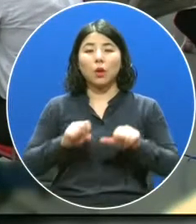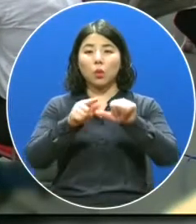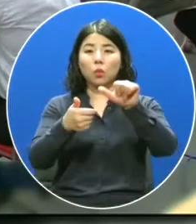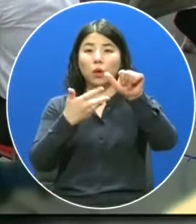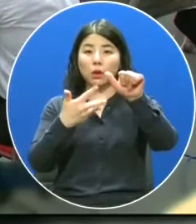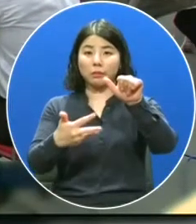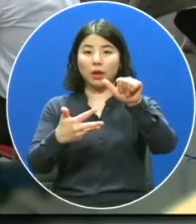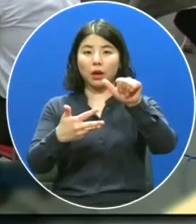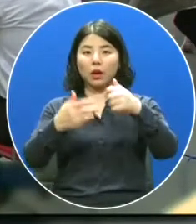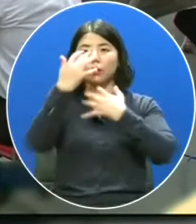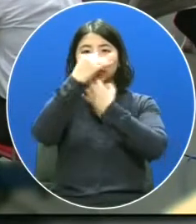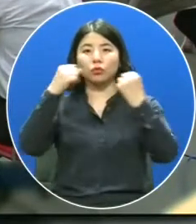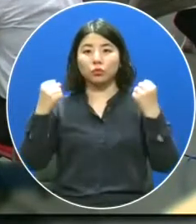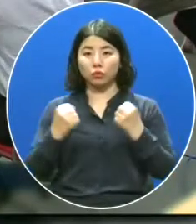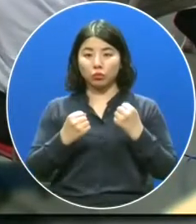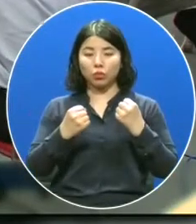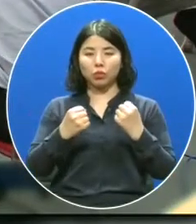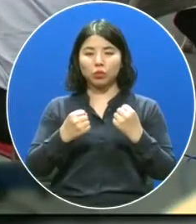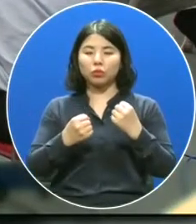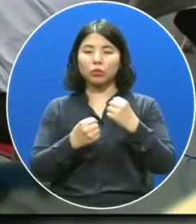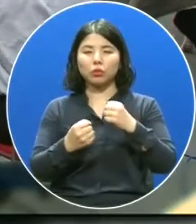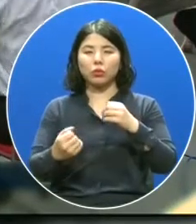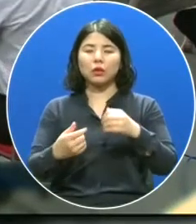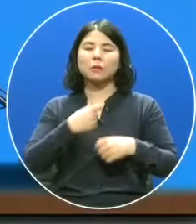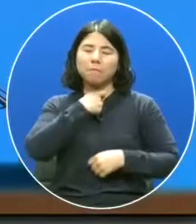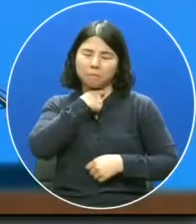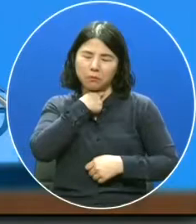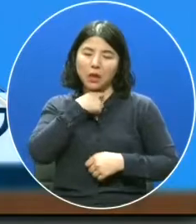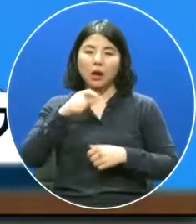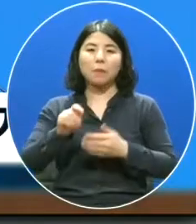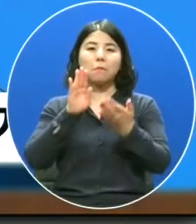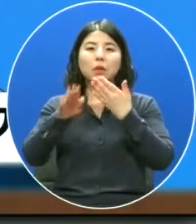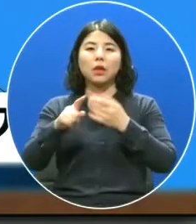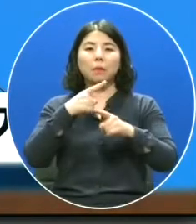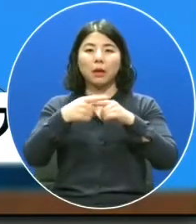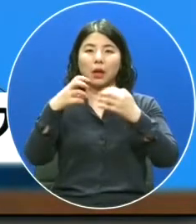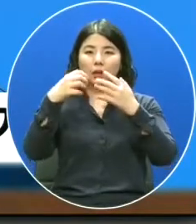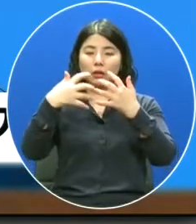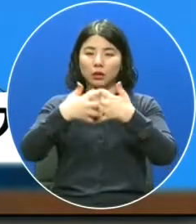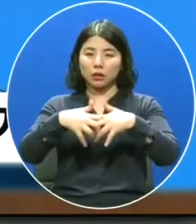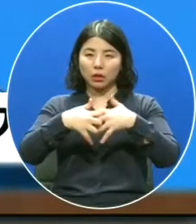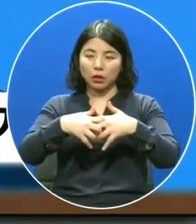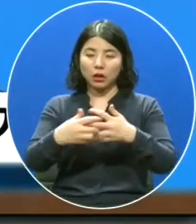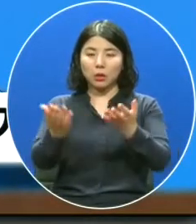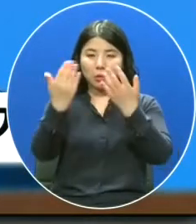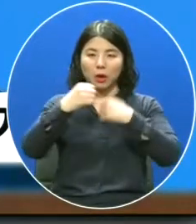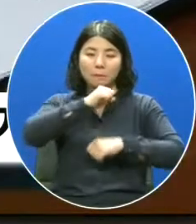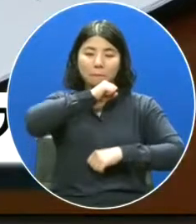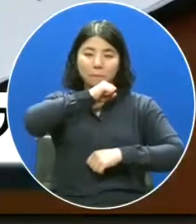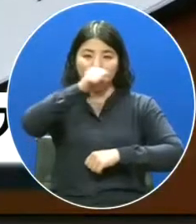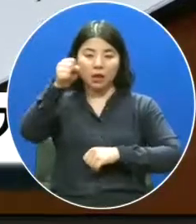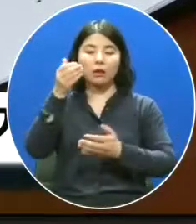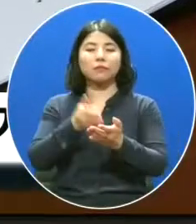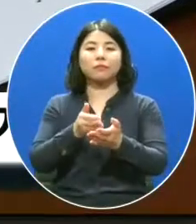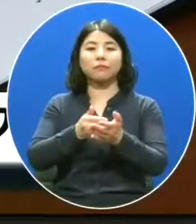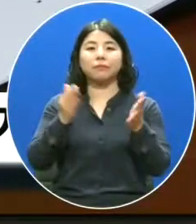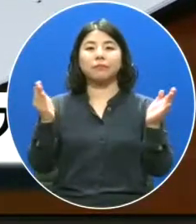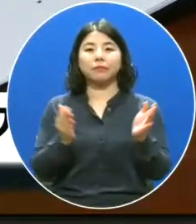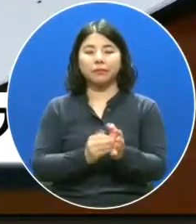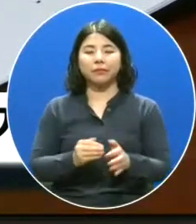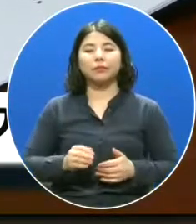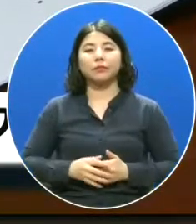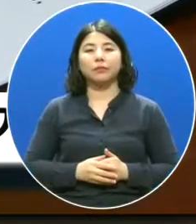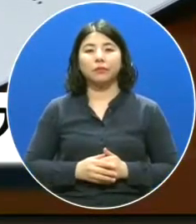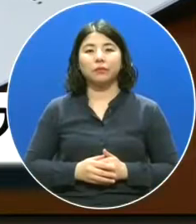5월 8일에는 충청북도가 최대 수건 사업인 차세대 방사광 가속기 위치에 성공했다는 소식이